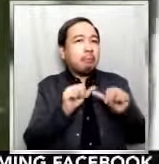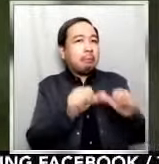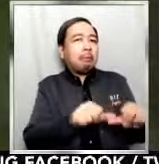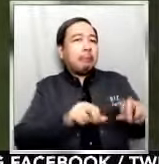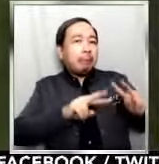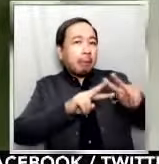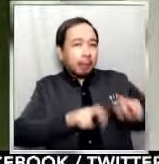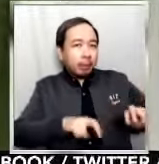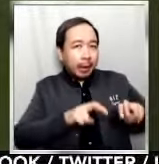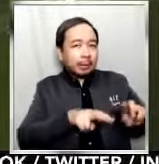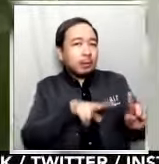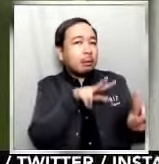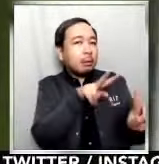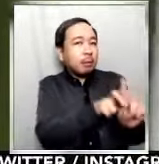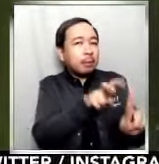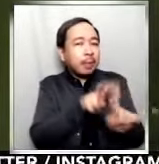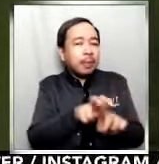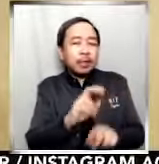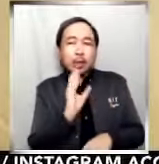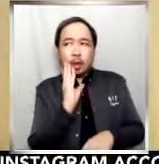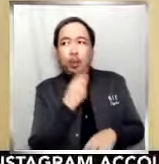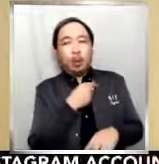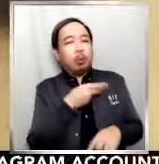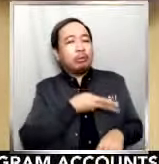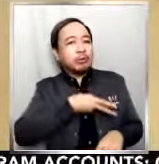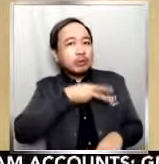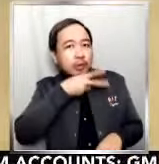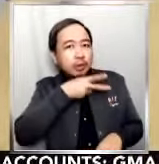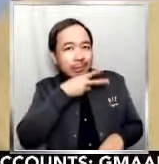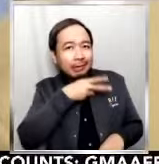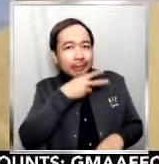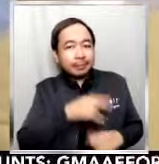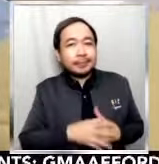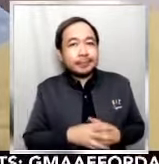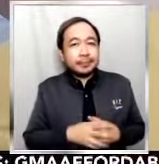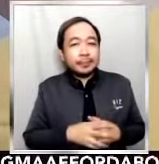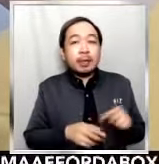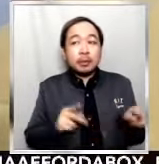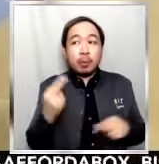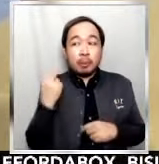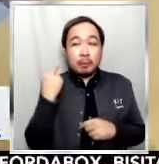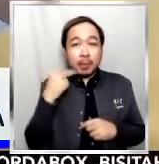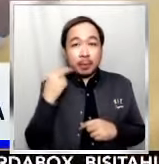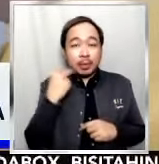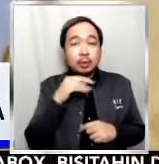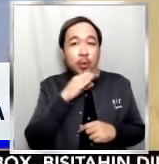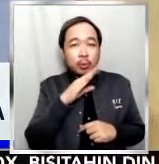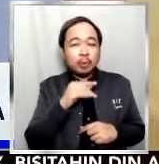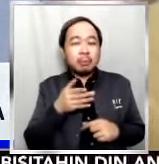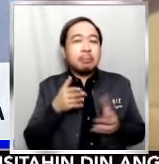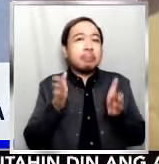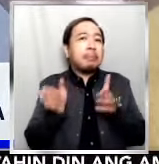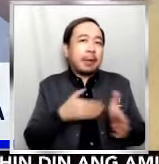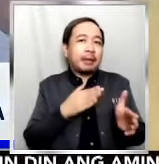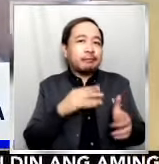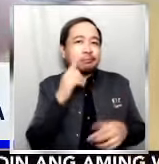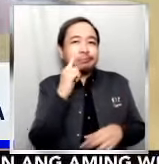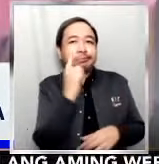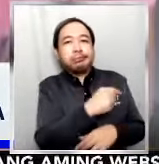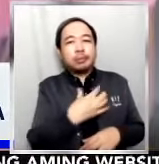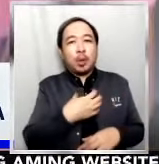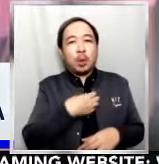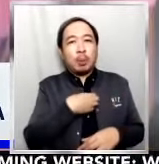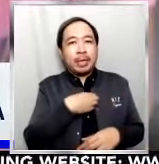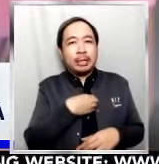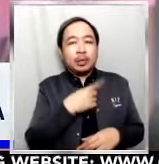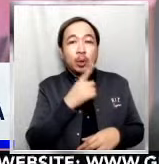yung salarin, kung sinong gumawa. Sabi ng pamangkin ni Lola, balak daw nilang sampahan ng kaso ang mga nanakit sa kanilang Lola.